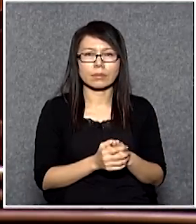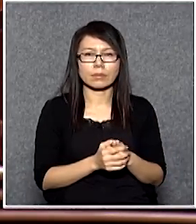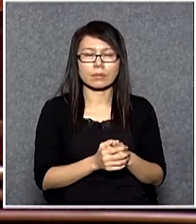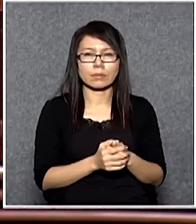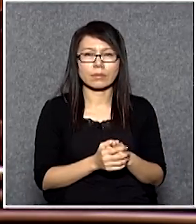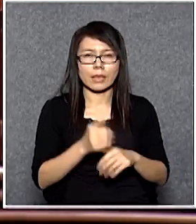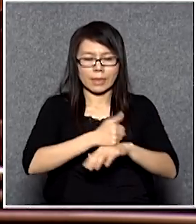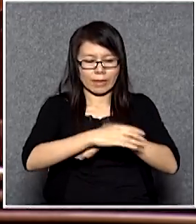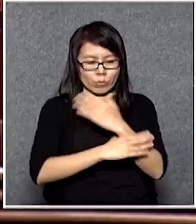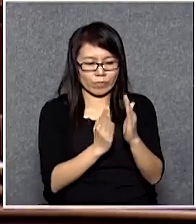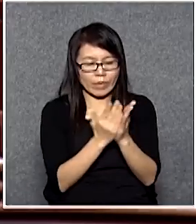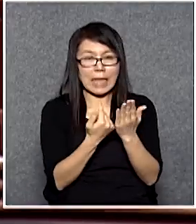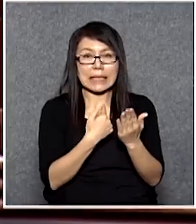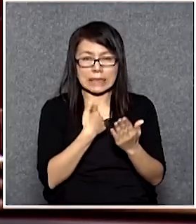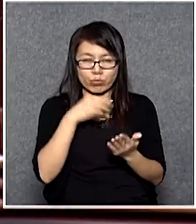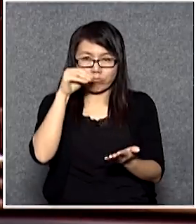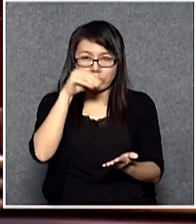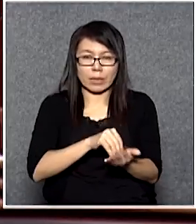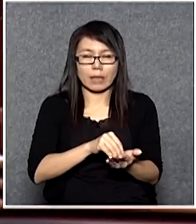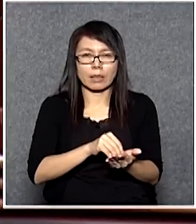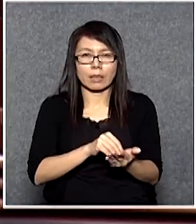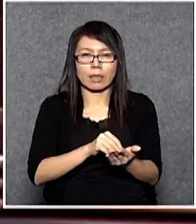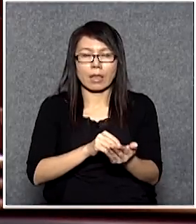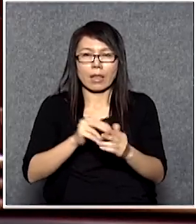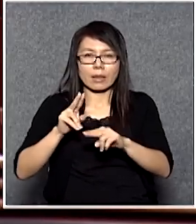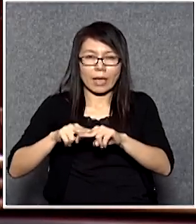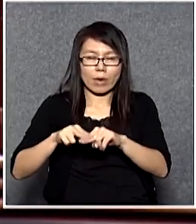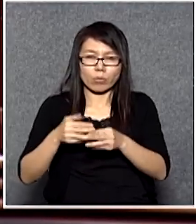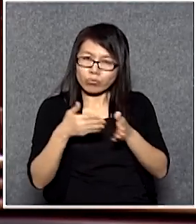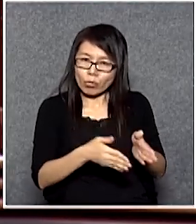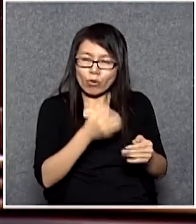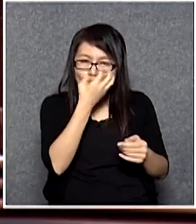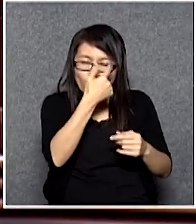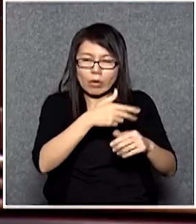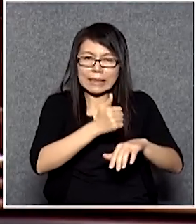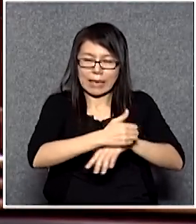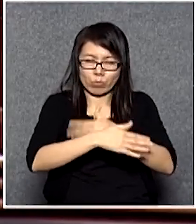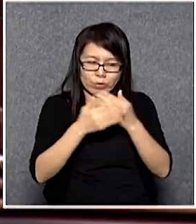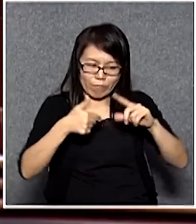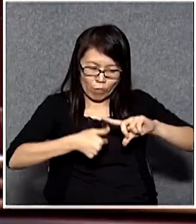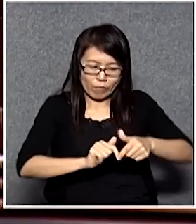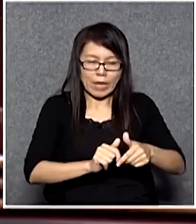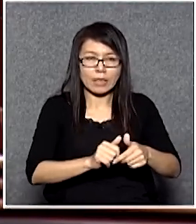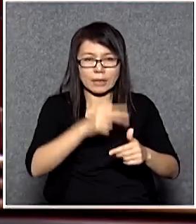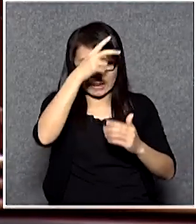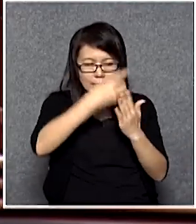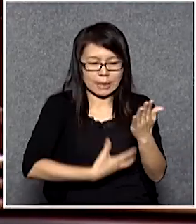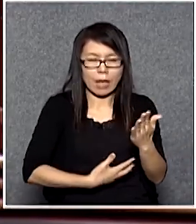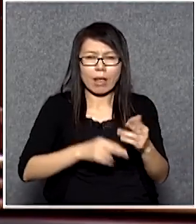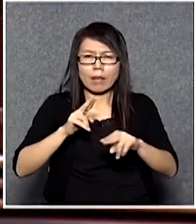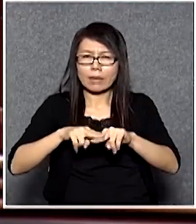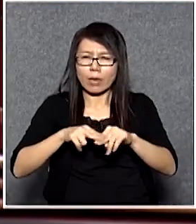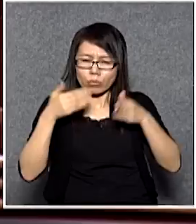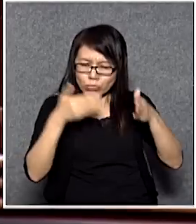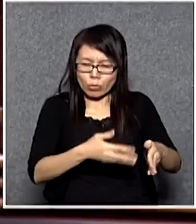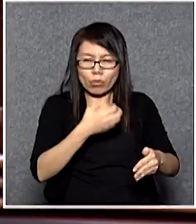基本法是用来落实国家对香港的基本方针政策，而国家对香港的